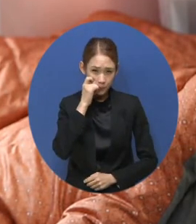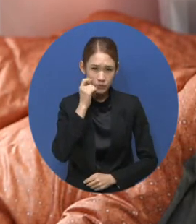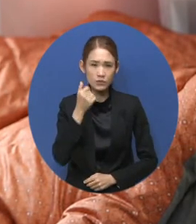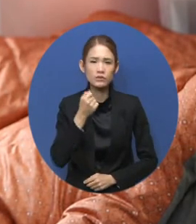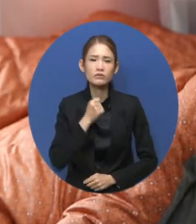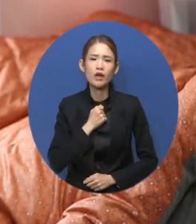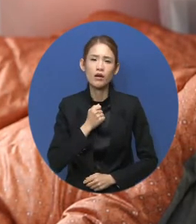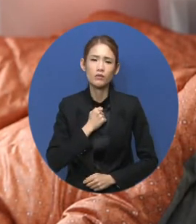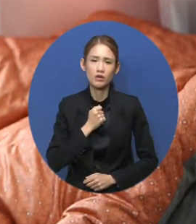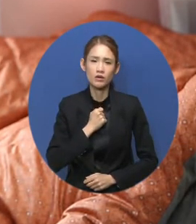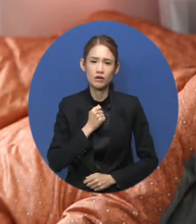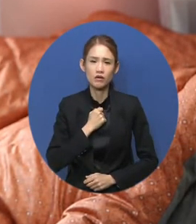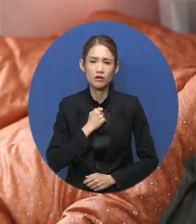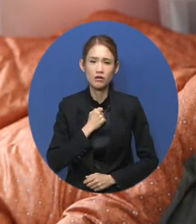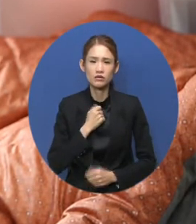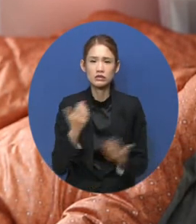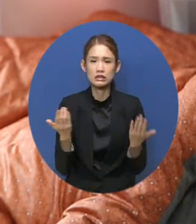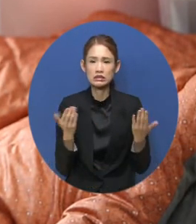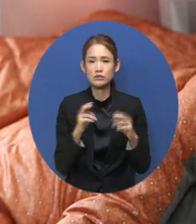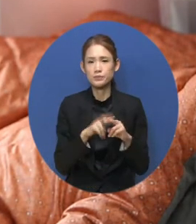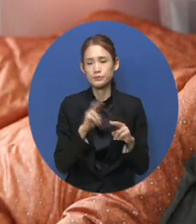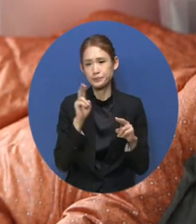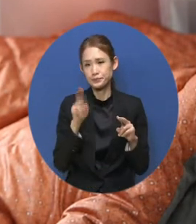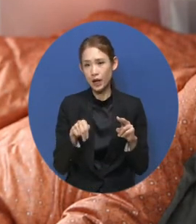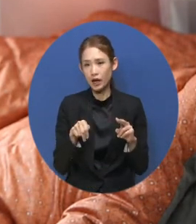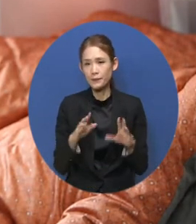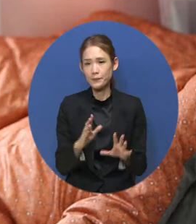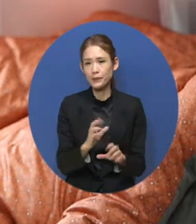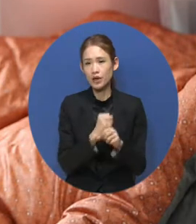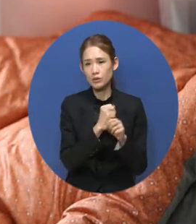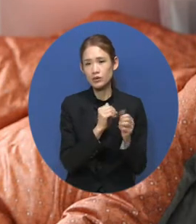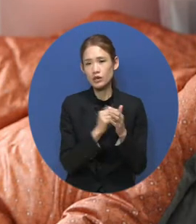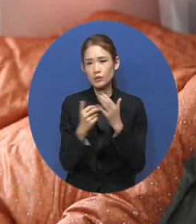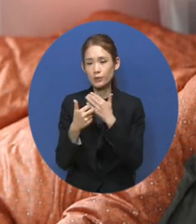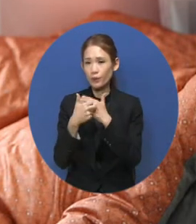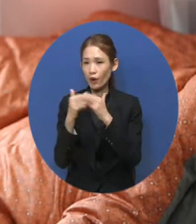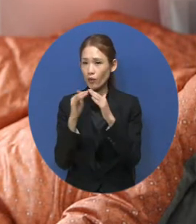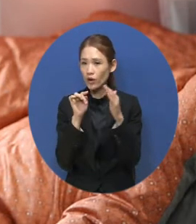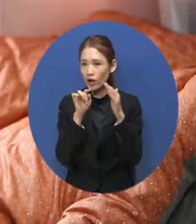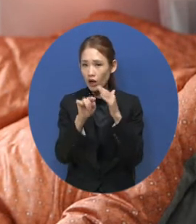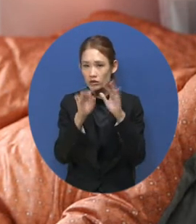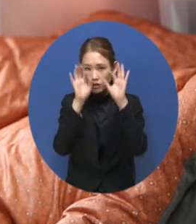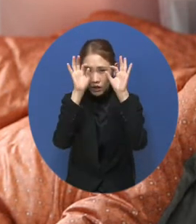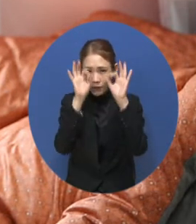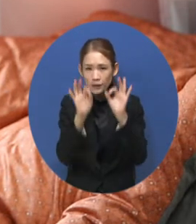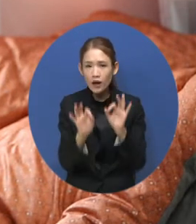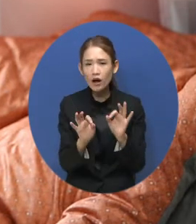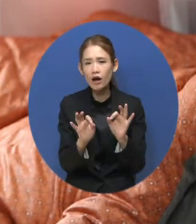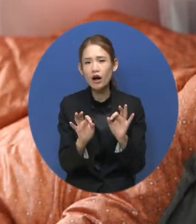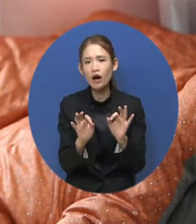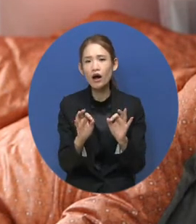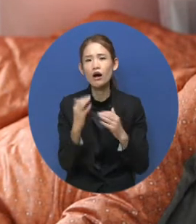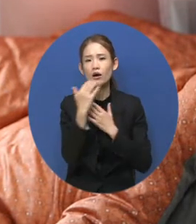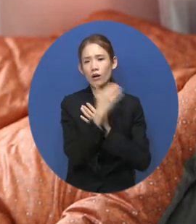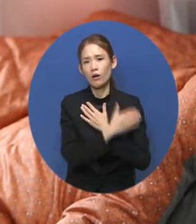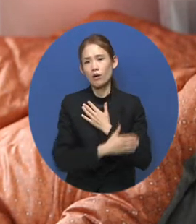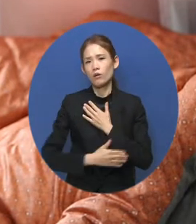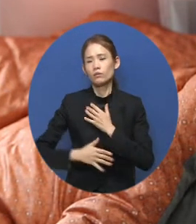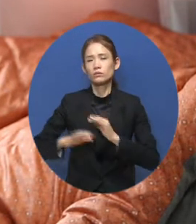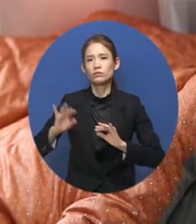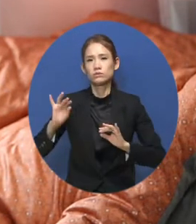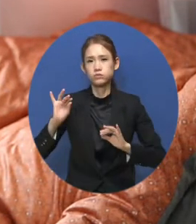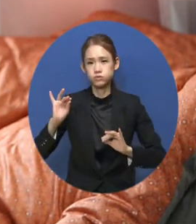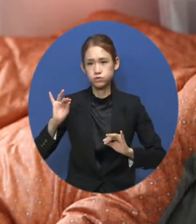답답했죠. 그래서 이제 있을 것만 두고 이제 거기서 저기를 하고 이제 병원에 가서 보니까 저 상태로 있어가지고 그때는